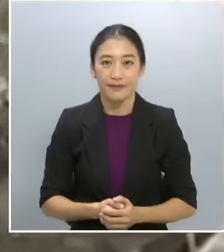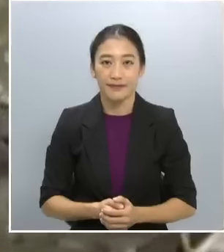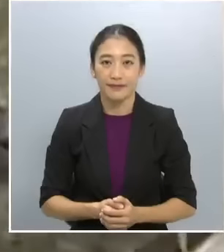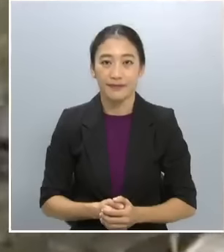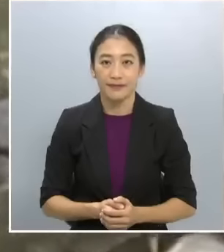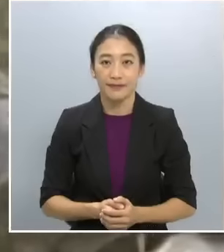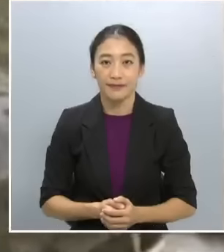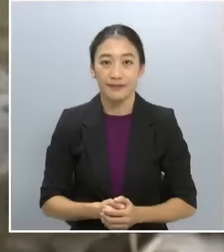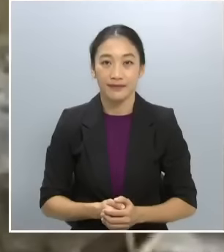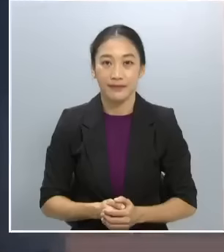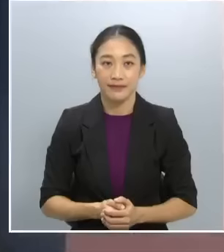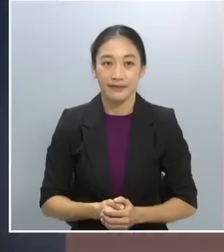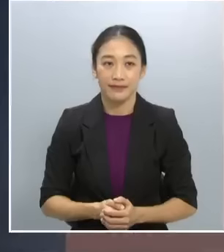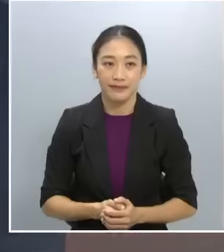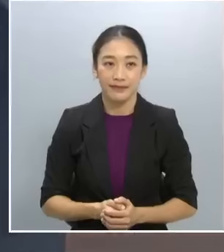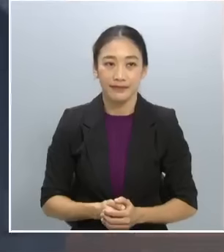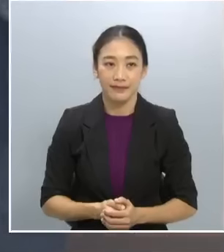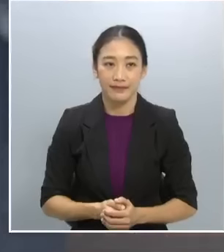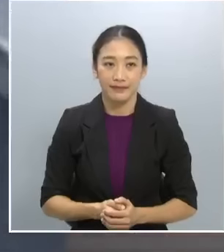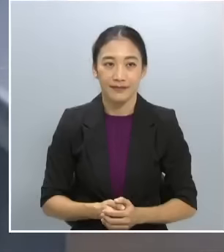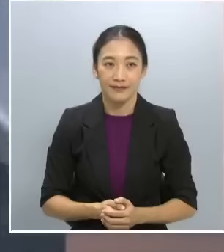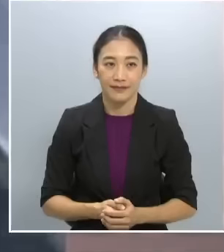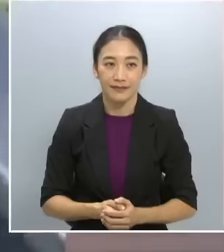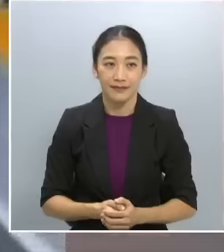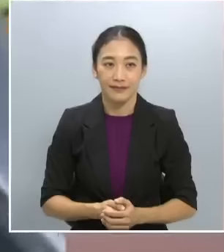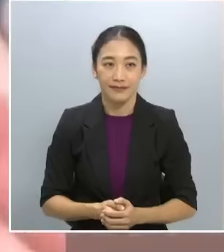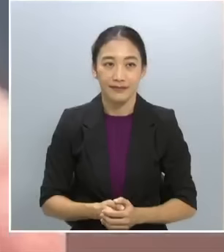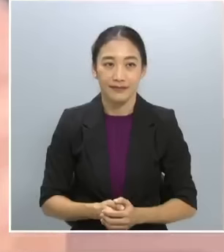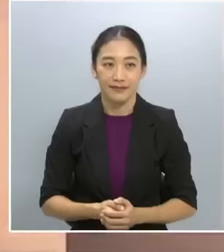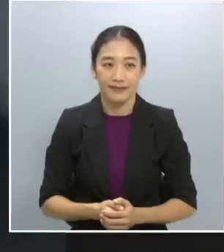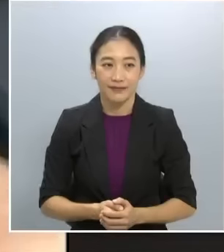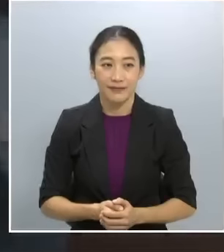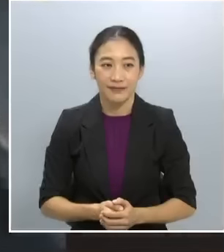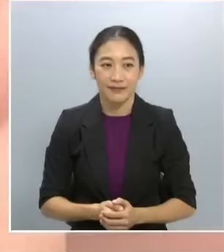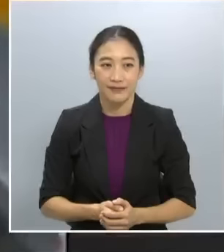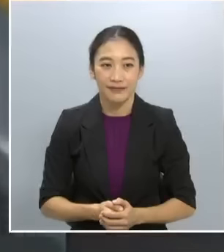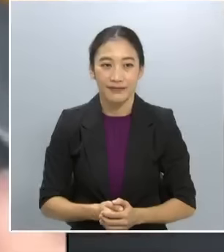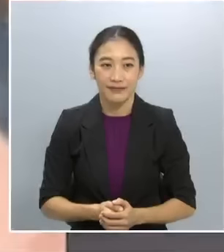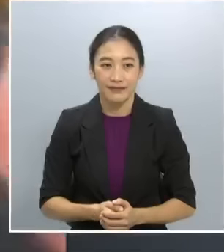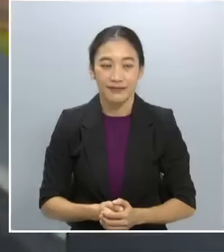พหัวมาเลยมาหน้าครับ